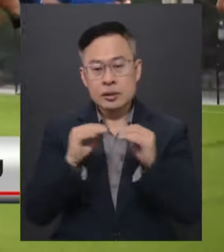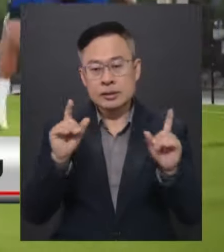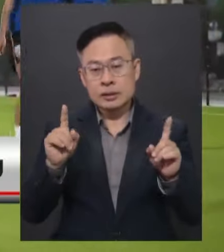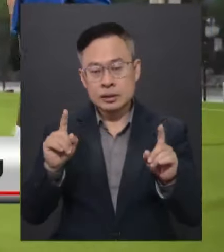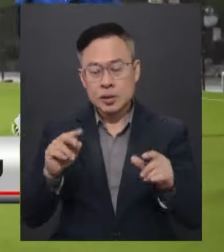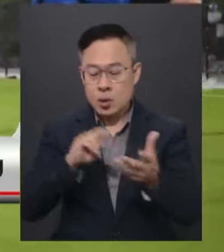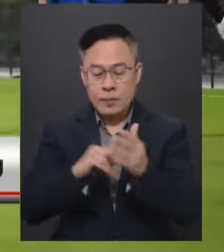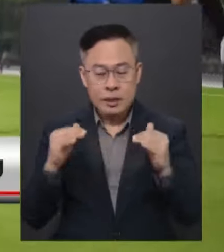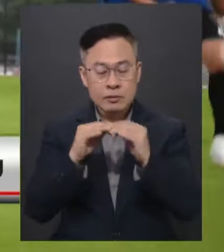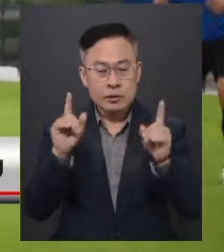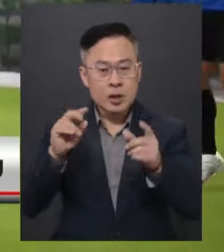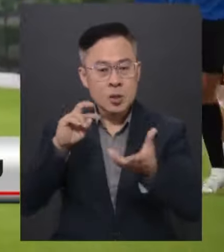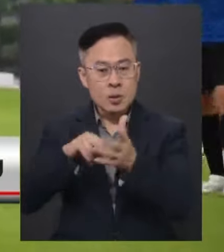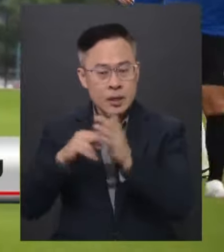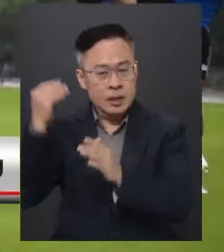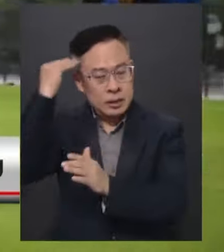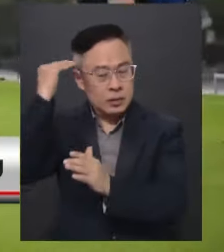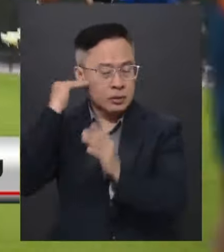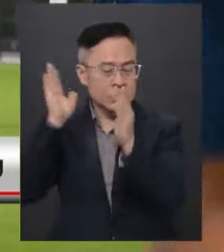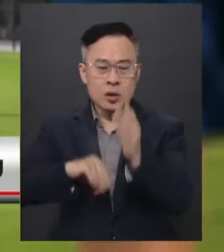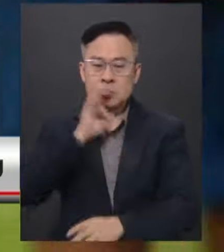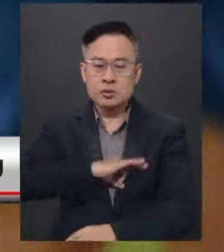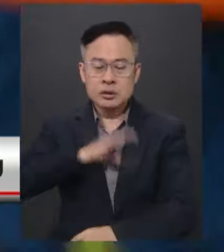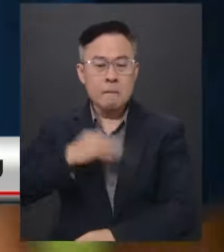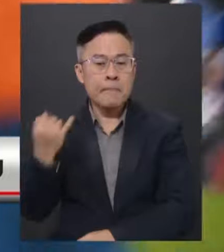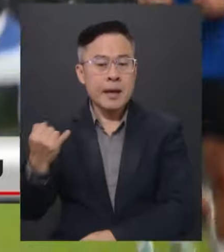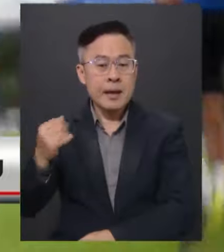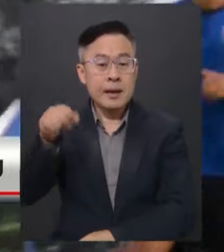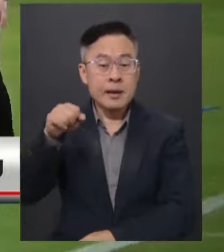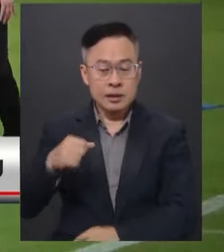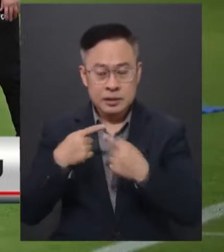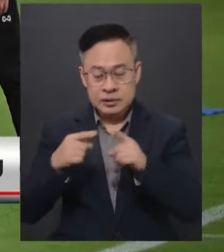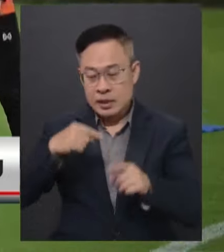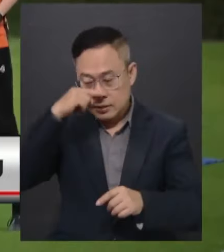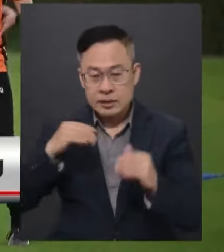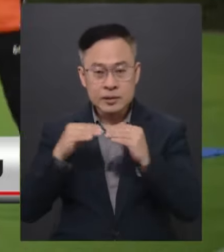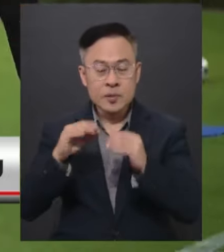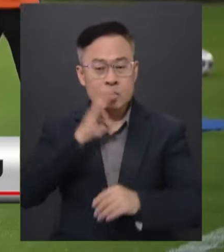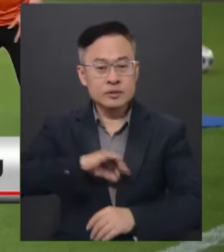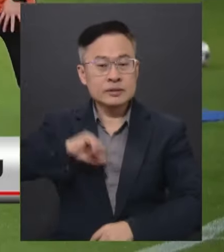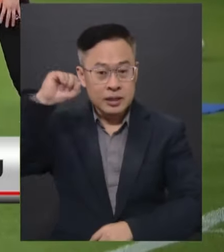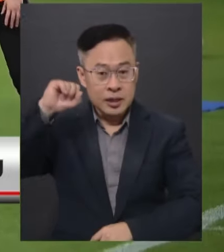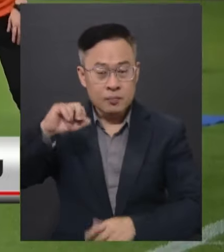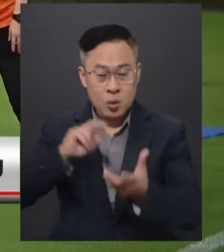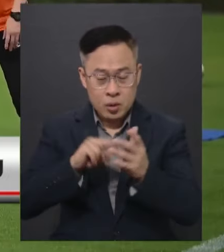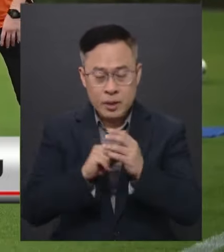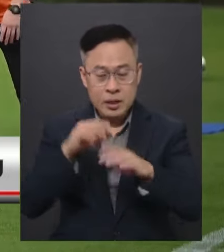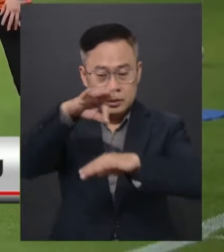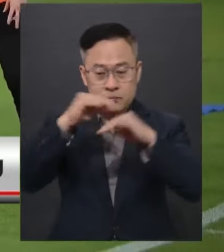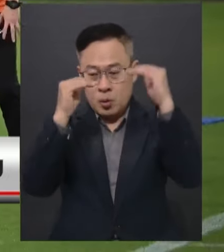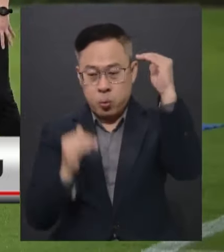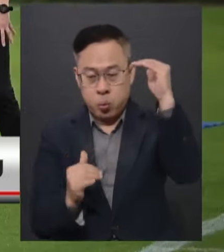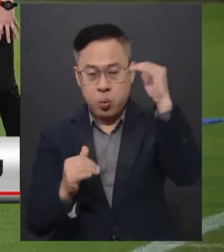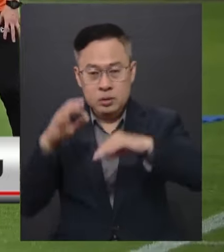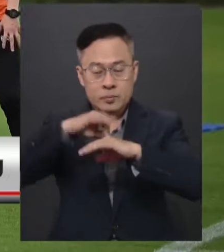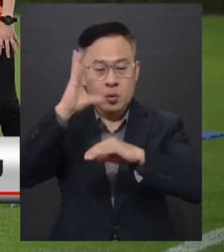น่ะเหมือนแพ้นะสำหรับเค้านะคะโอ้แต่ว่าของเราเนี่ยเสมอรู้สึกเหมือนชนะเหมือนชนะเลยคือนอกจากเราเสมอแล้วเนี่ยอีก